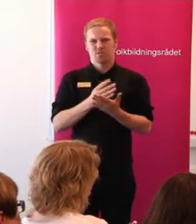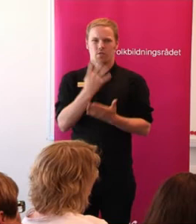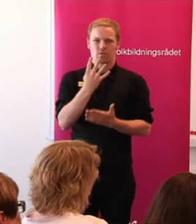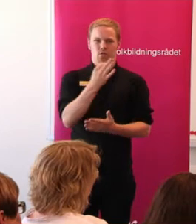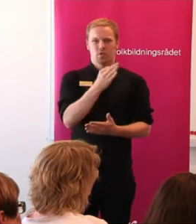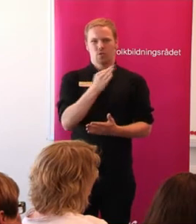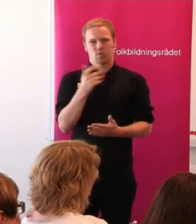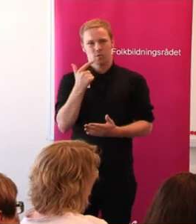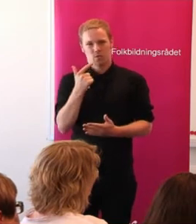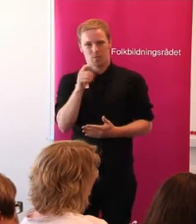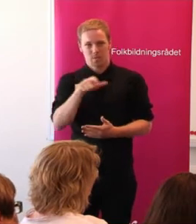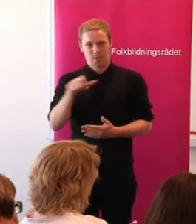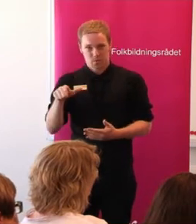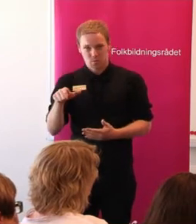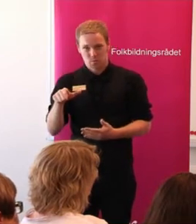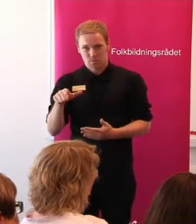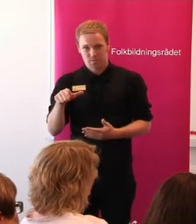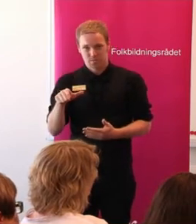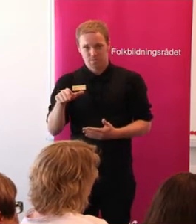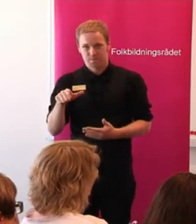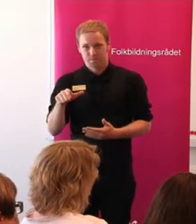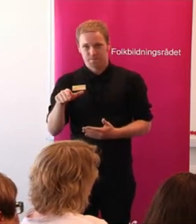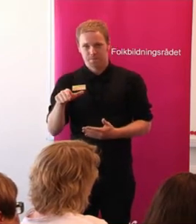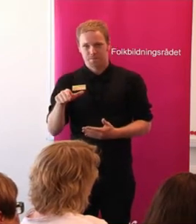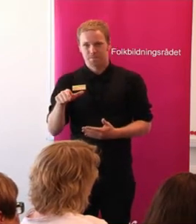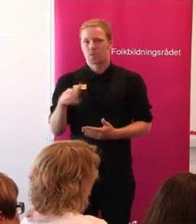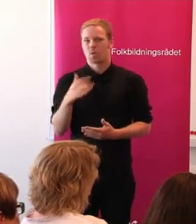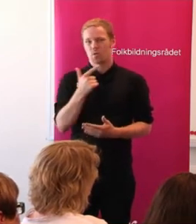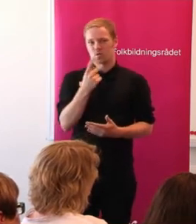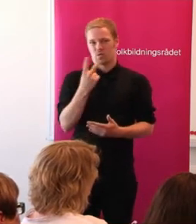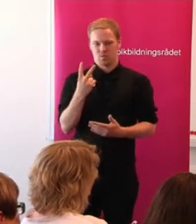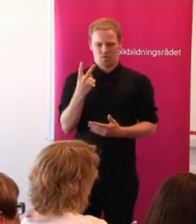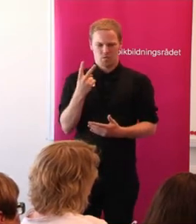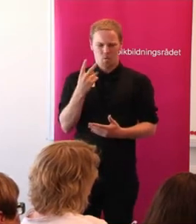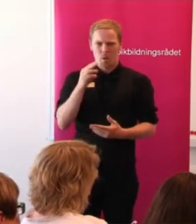000 ungdomar som är inskrivna hos oss. Alltså 72 miljarder för